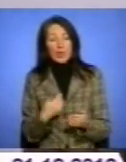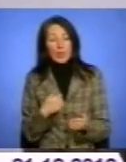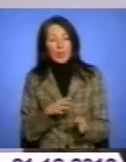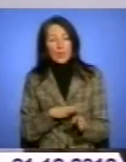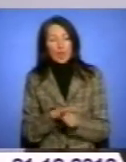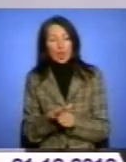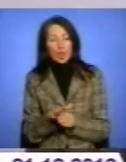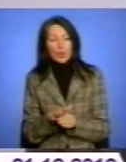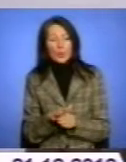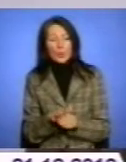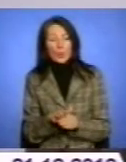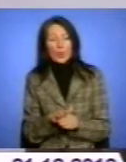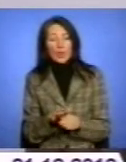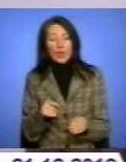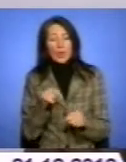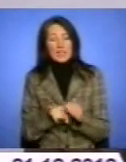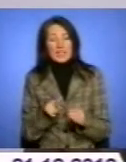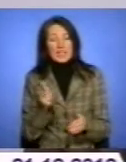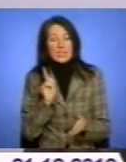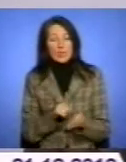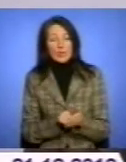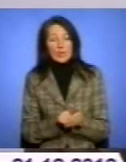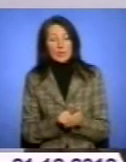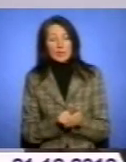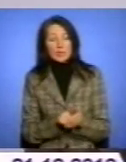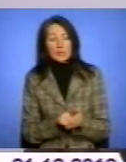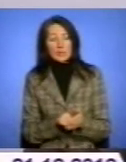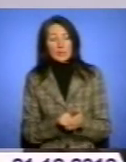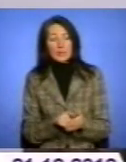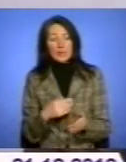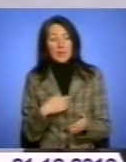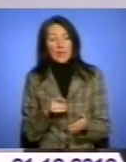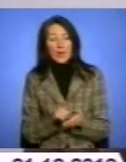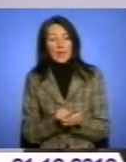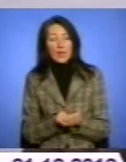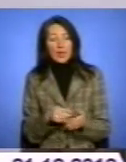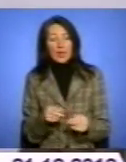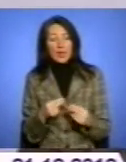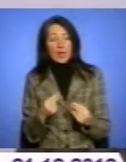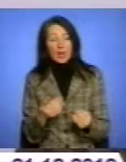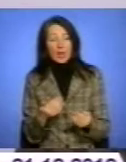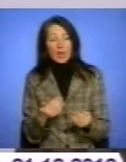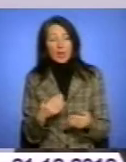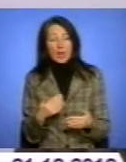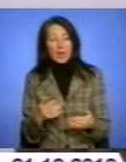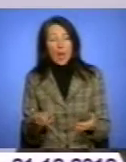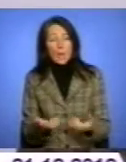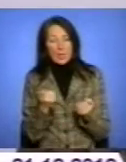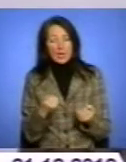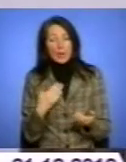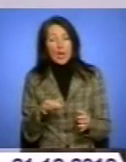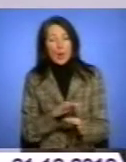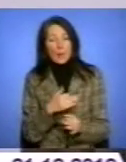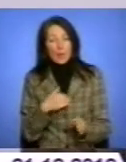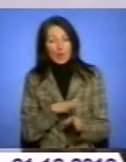профінансували. Тому, в принципі, ті зобов'язання в частині підтримки ваших фінансових, верніше, в частині фінансової підтримки ваших проєктів ми витримали.